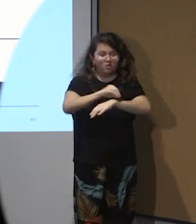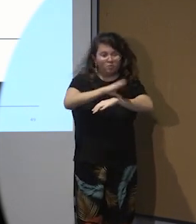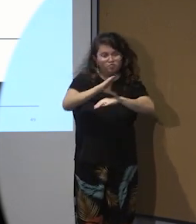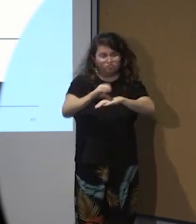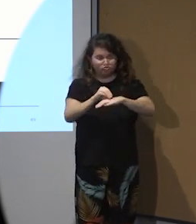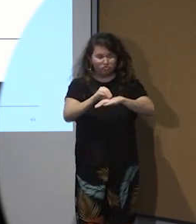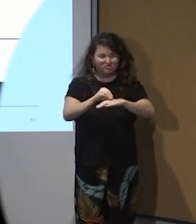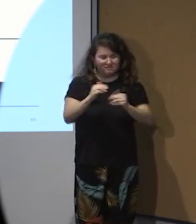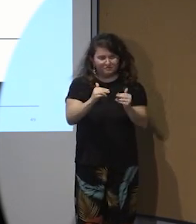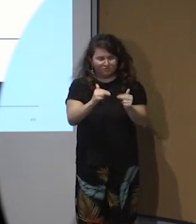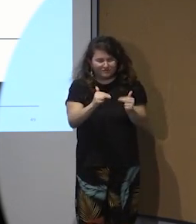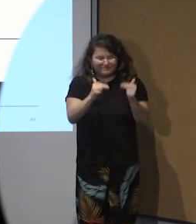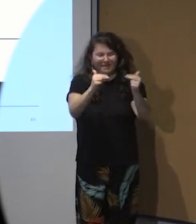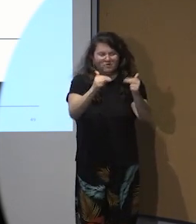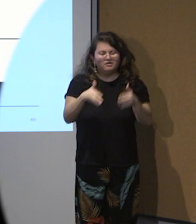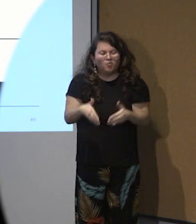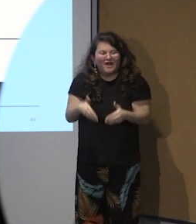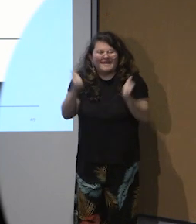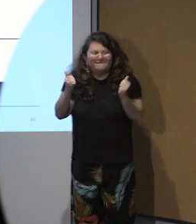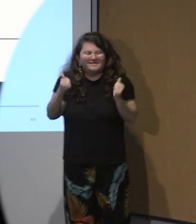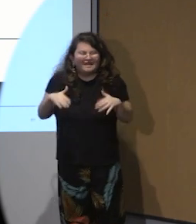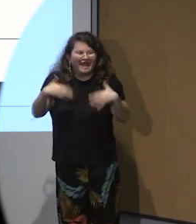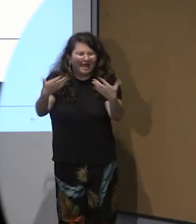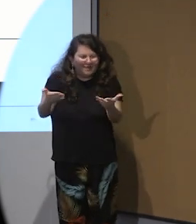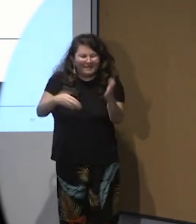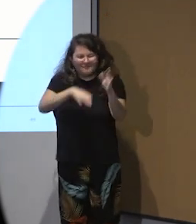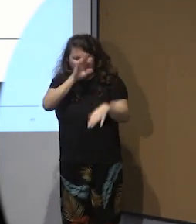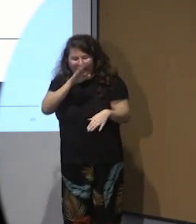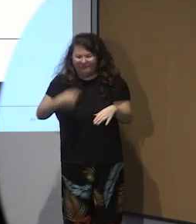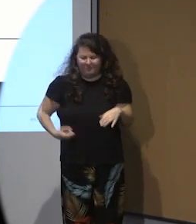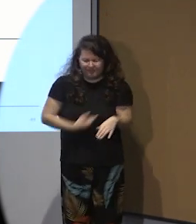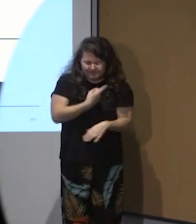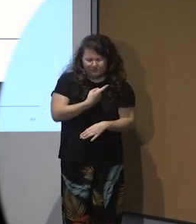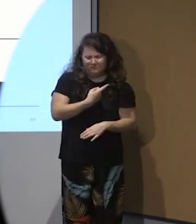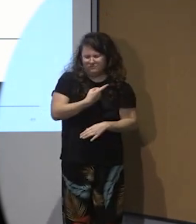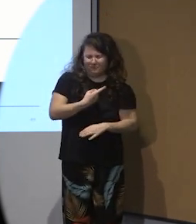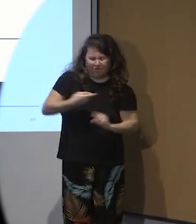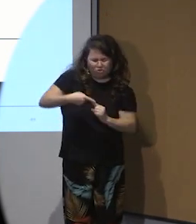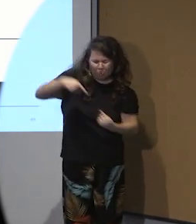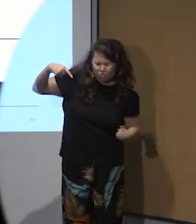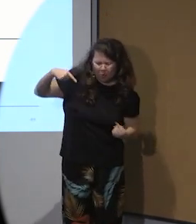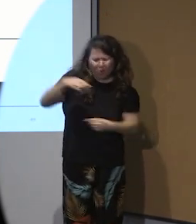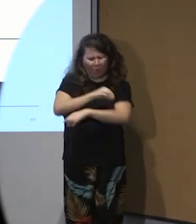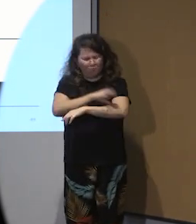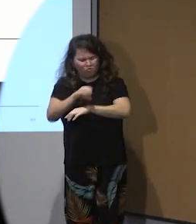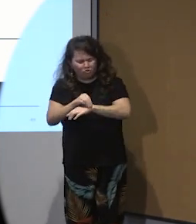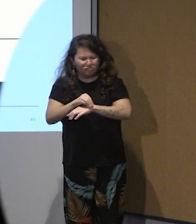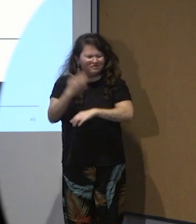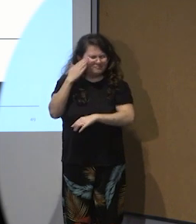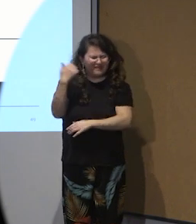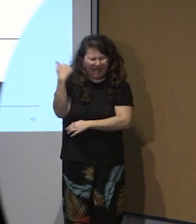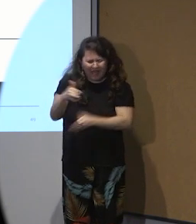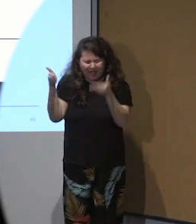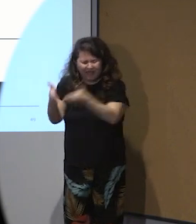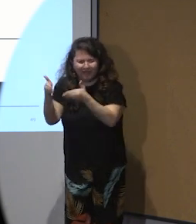des blessures musculo-tendineuses qui vont être vraiment favorisées par un sport exclusif. Et chez le senior, il va